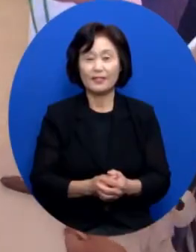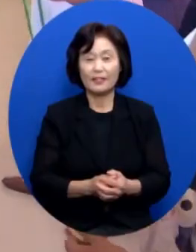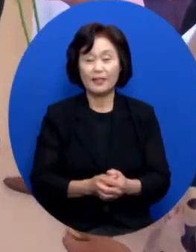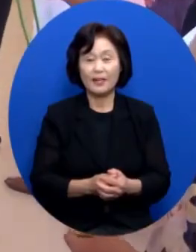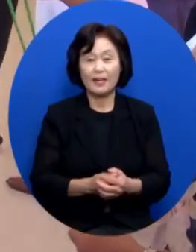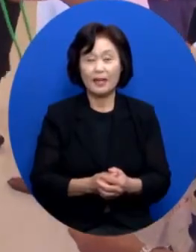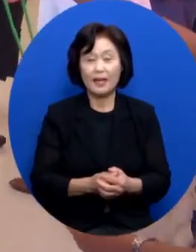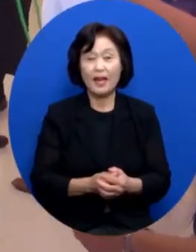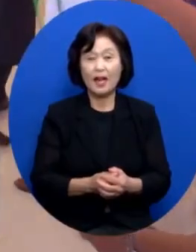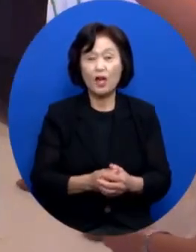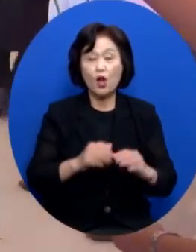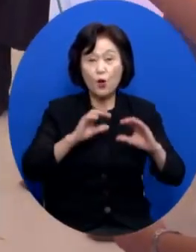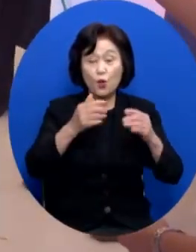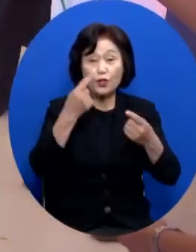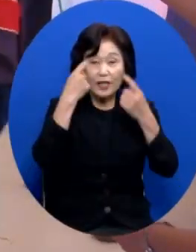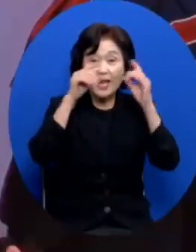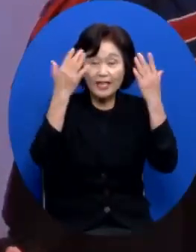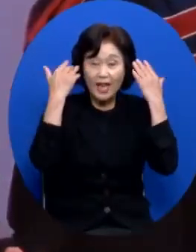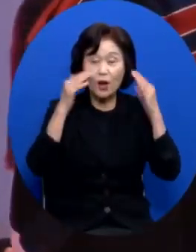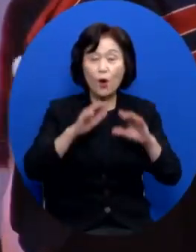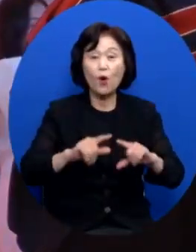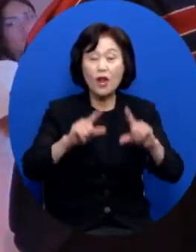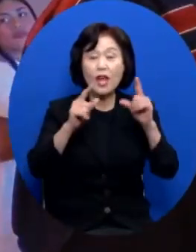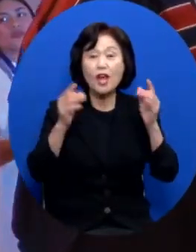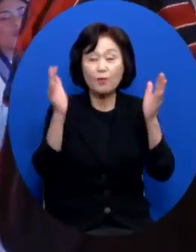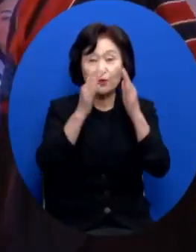한편 대한국제대학은 올해부터 추가되는